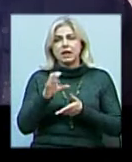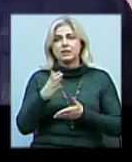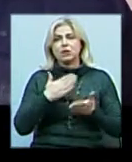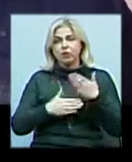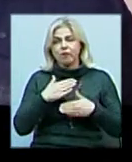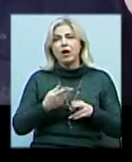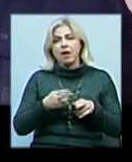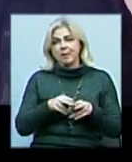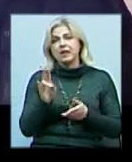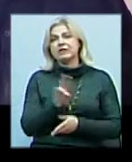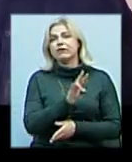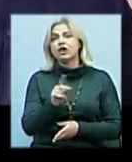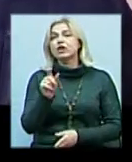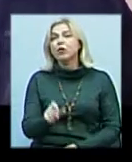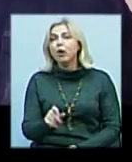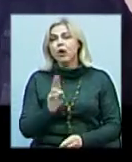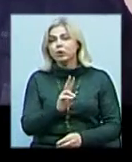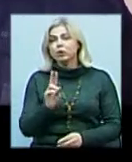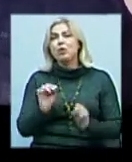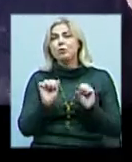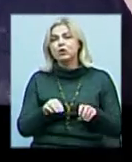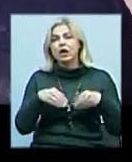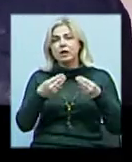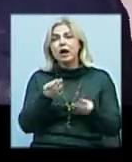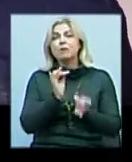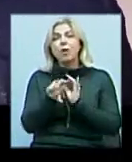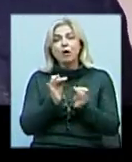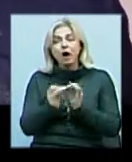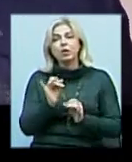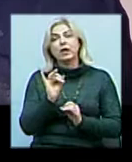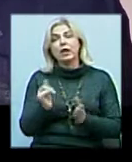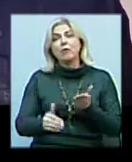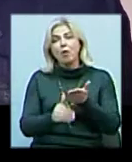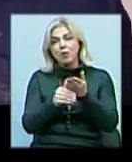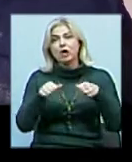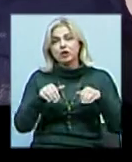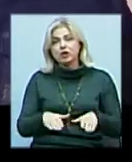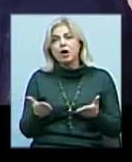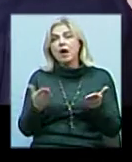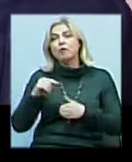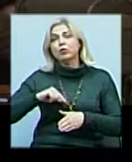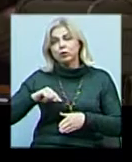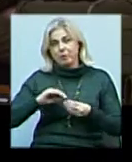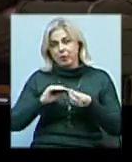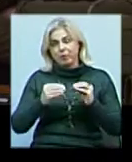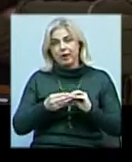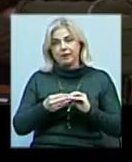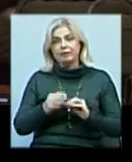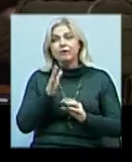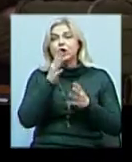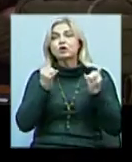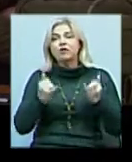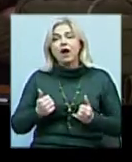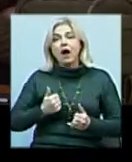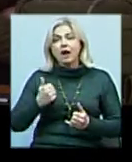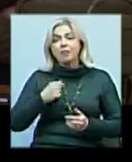до священника, як і до того, хто може дати пораду, допомогти вирішити якісь внутрішні проблеми. У сучасній